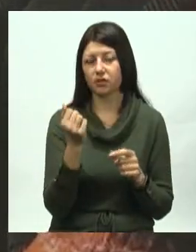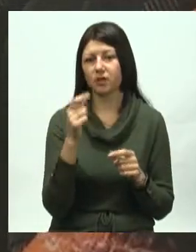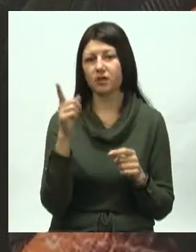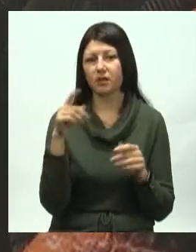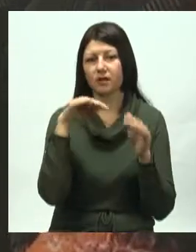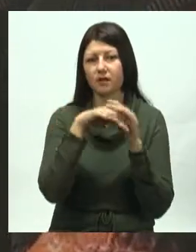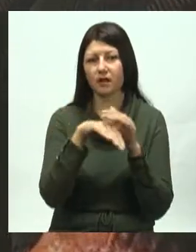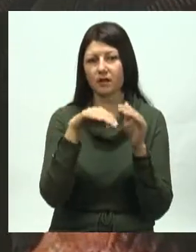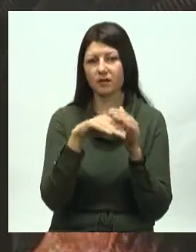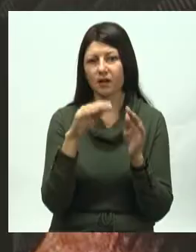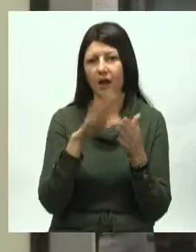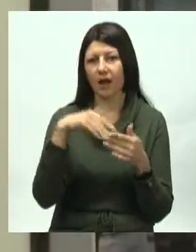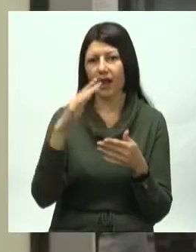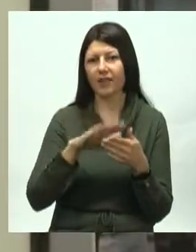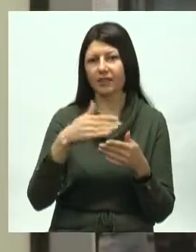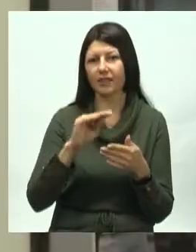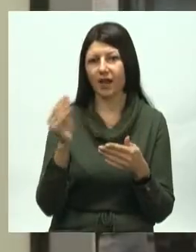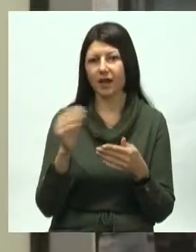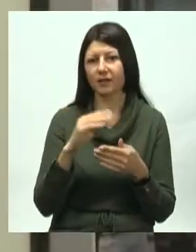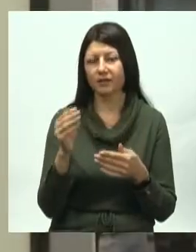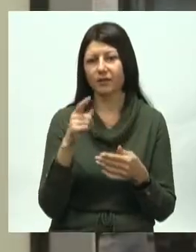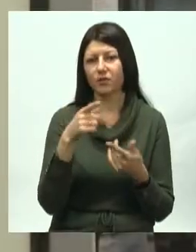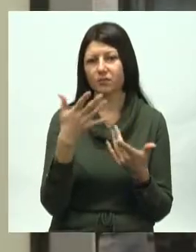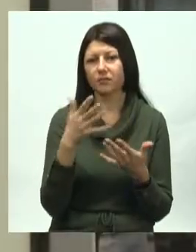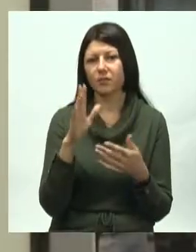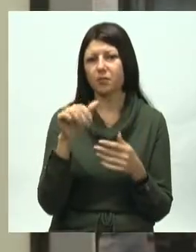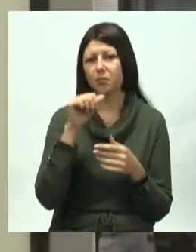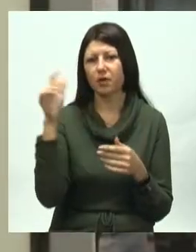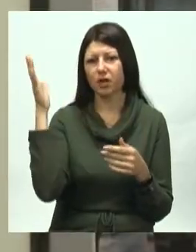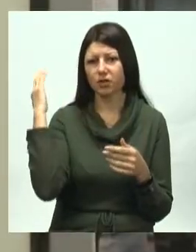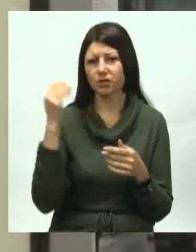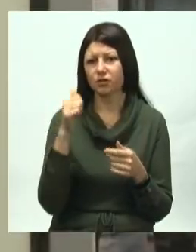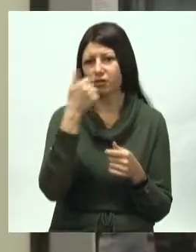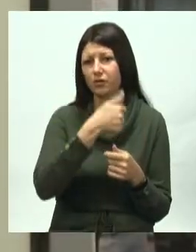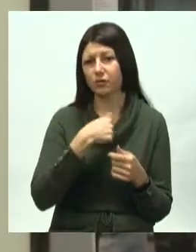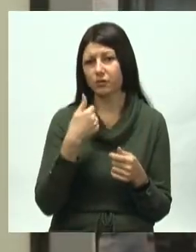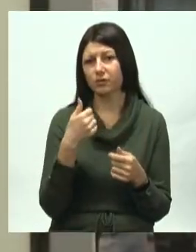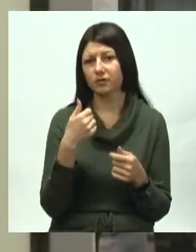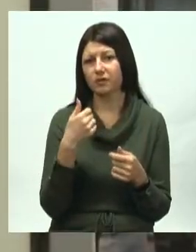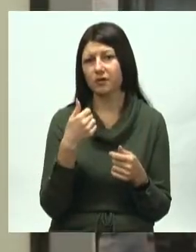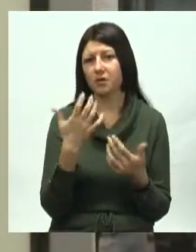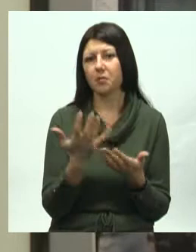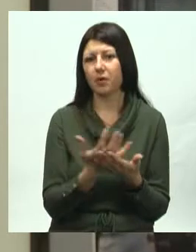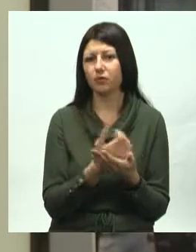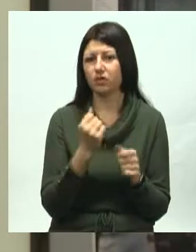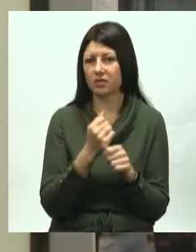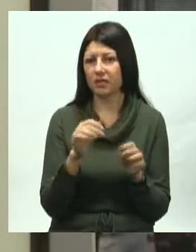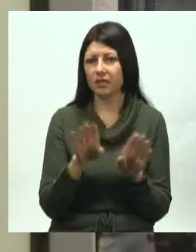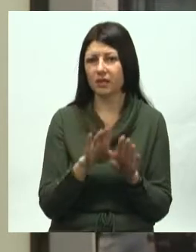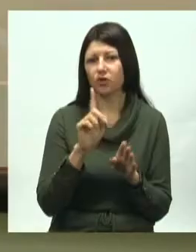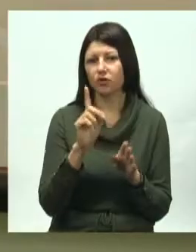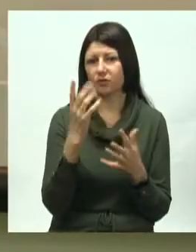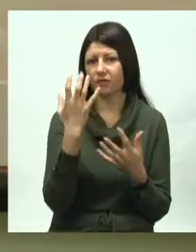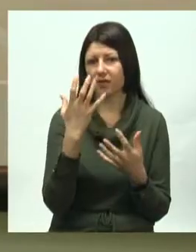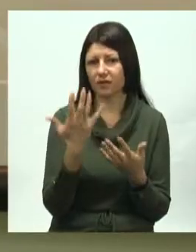Вот эти календари как бы символизировали, то есть, прошедшие годы. Вот. То есть получилось сделать так, чтобы все фотография работала на